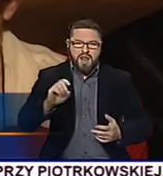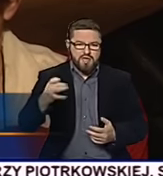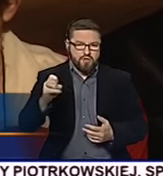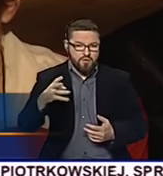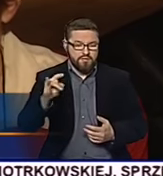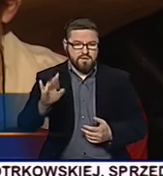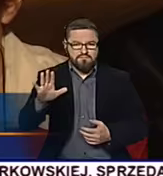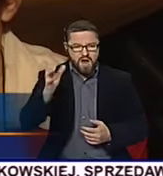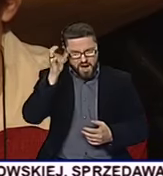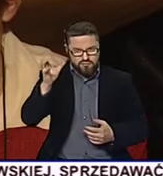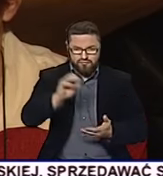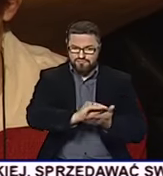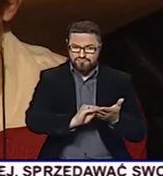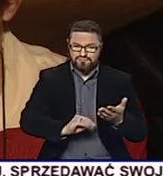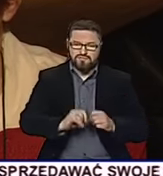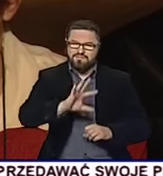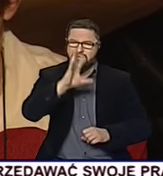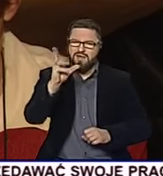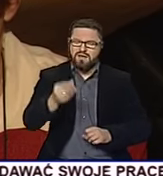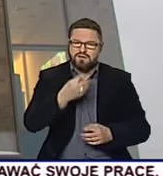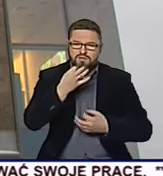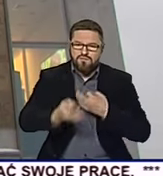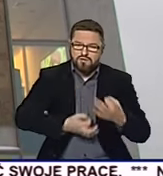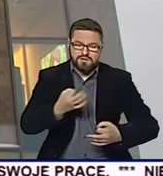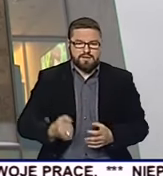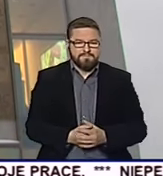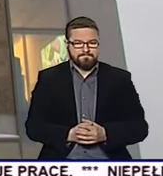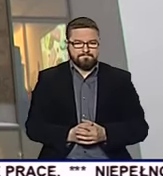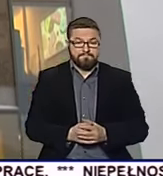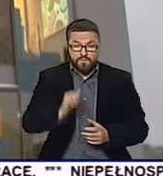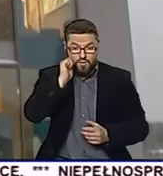był autorem bardzo pięknych piosenek legionowych.